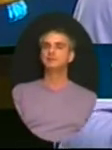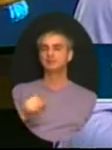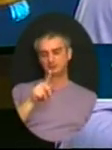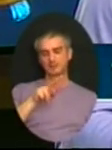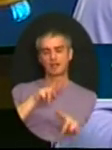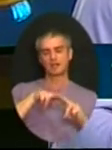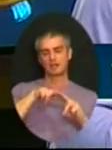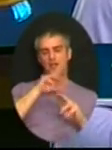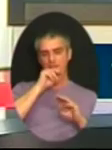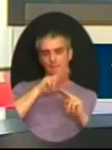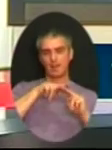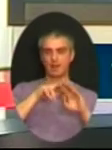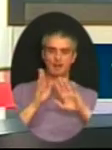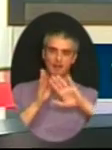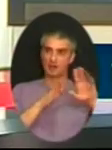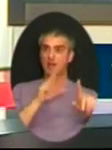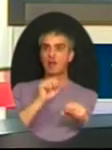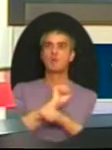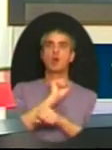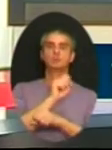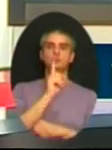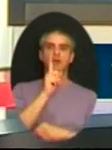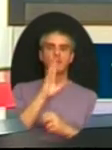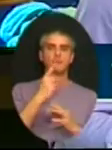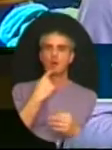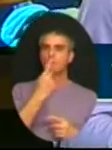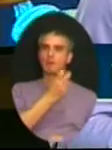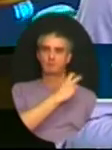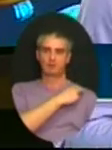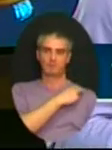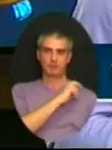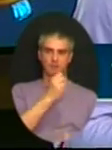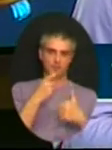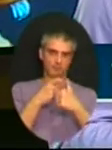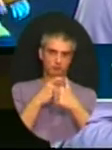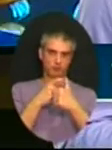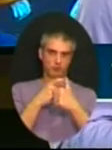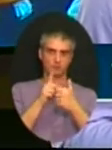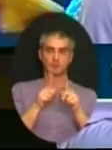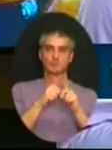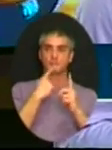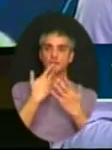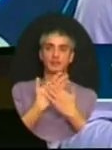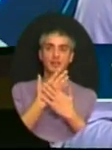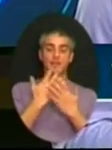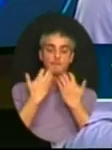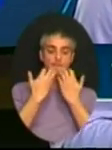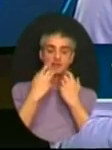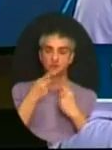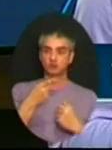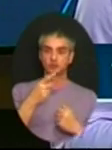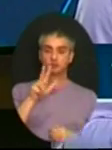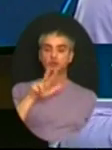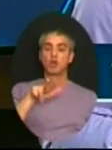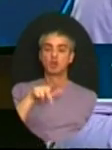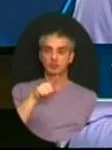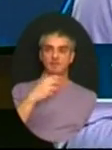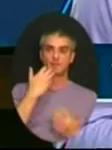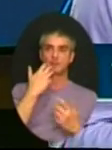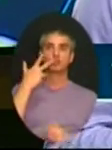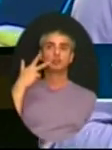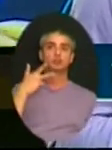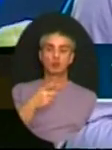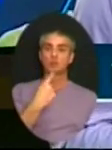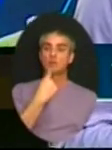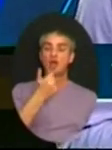מהקואליציה. לזה נגיע עוד מעט. וגם מהאופוזיציה, אבל הדברים שאומר המפכ"ל, קודם כל, כמו שאמרת בכותרות, בפרשת 3000, פרשת